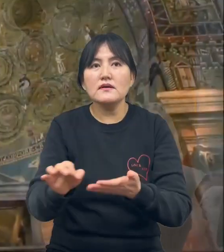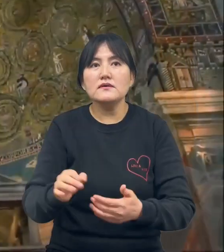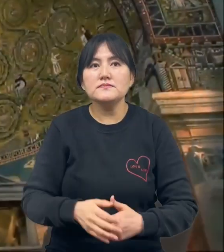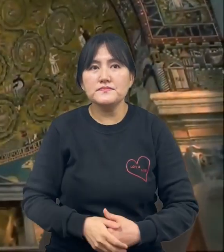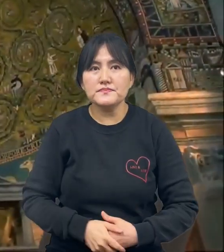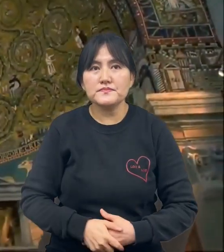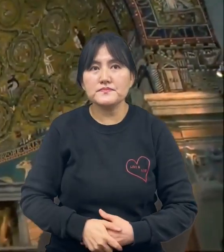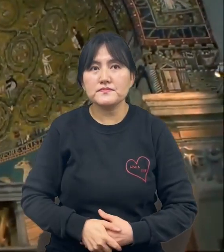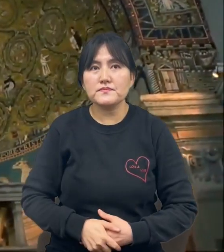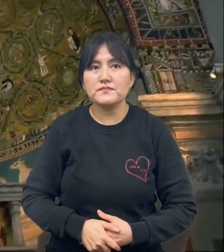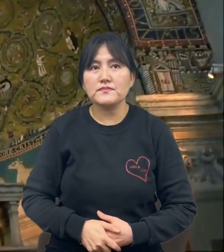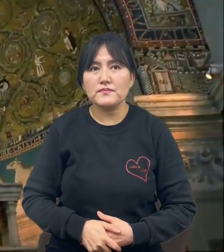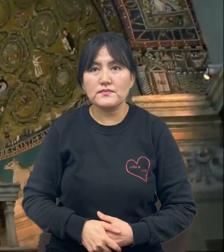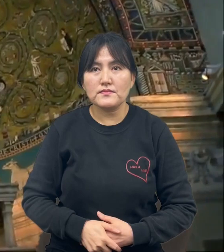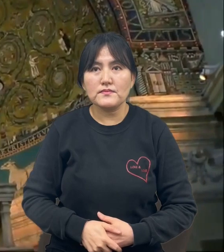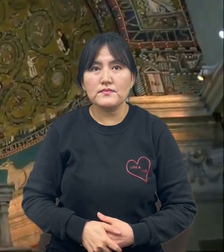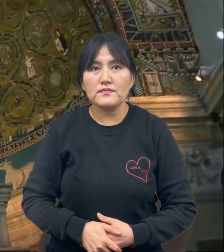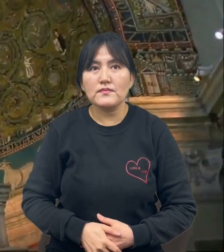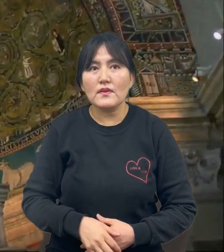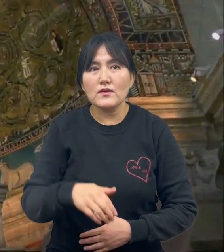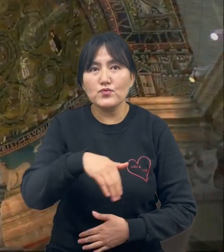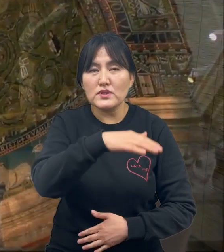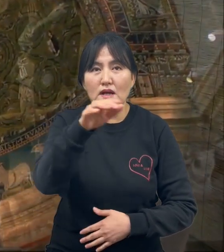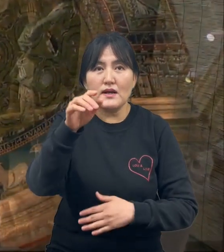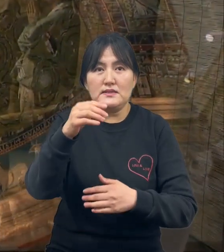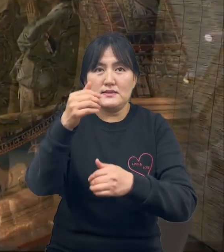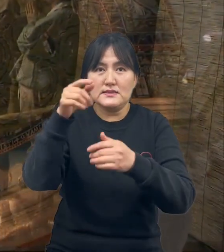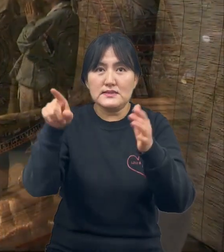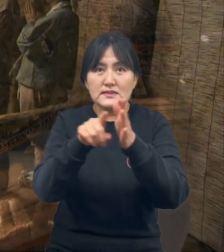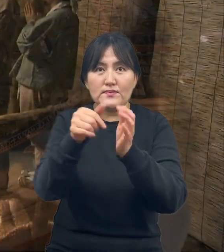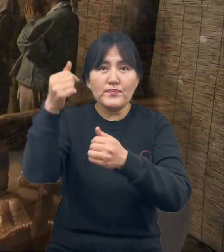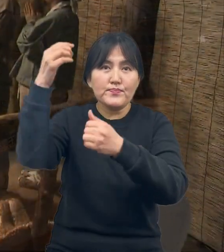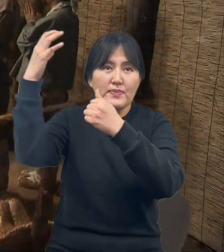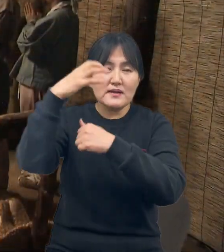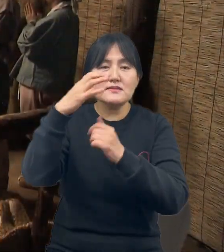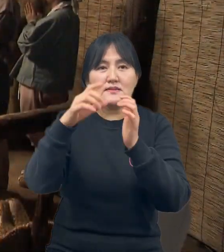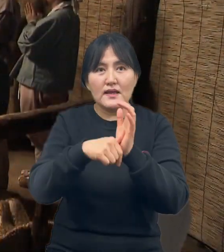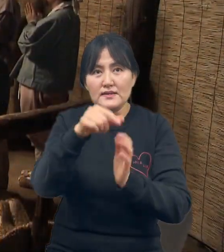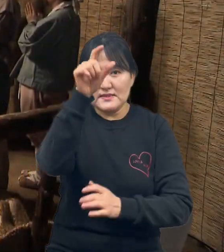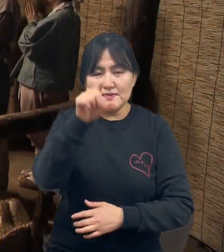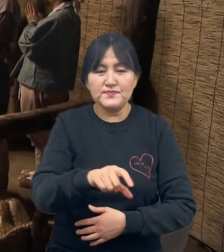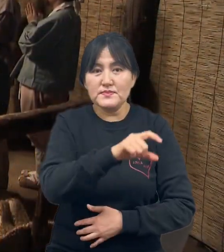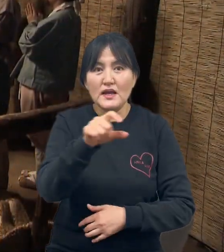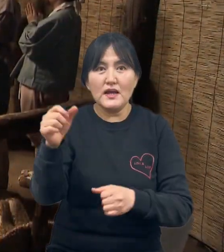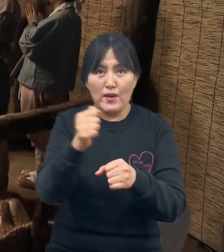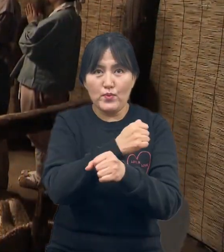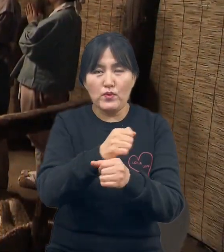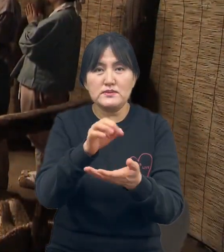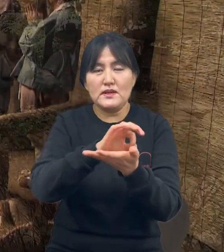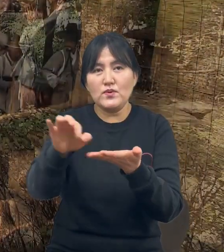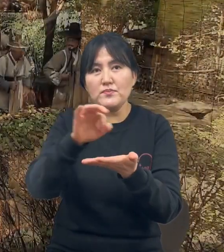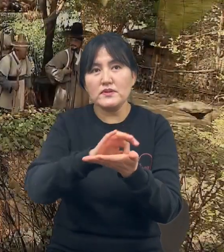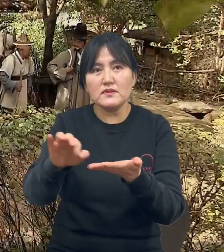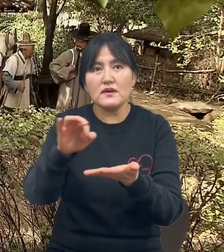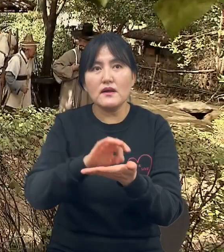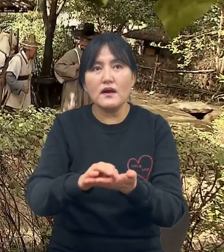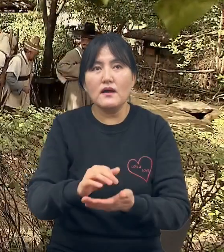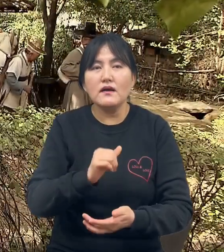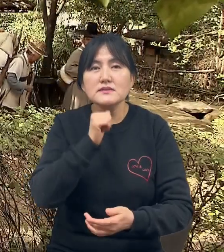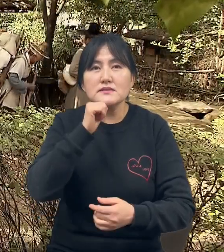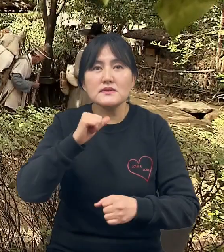12세기부터 전례에 사용되었습니다. 우리의 신앙 선조들도 박해시기에 십자성호를 암호로 사용하기도